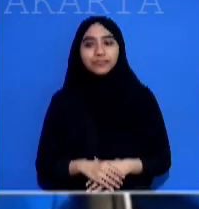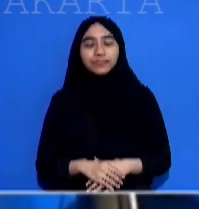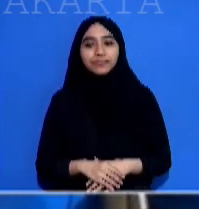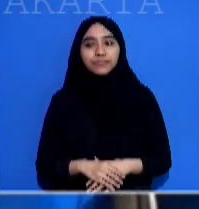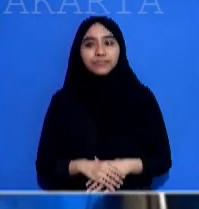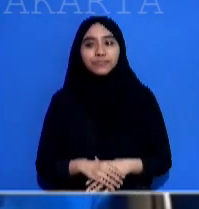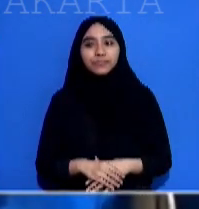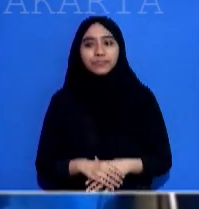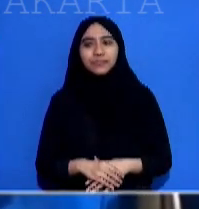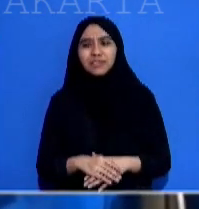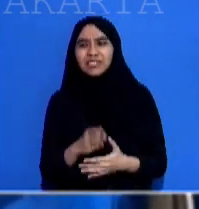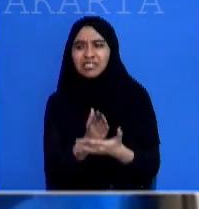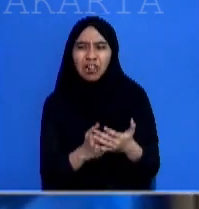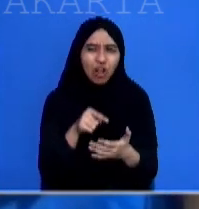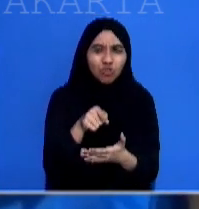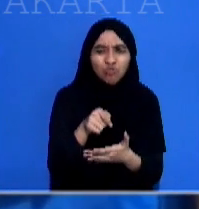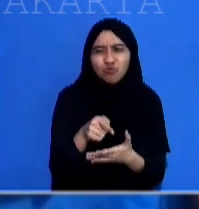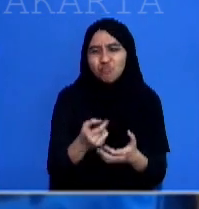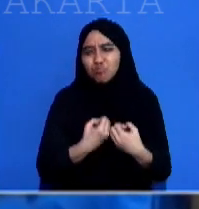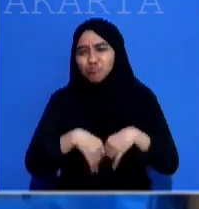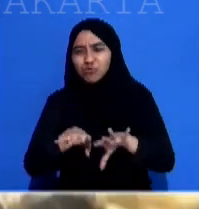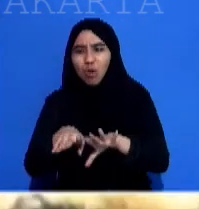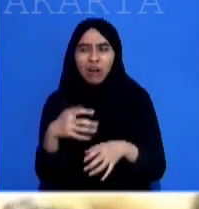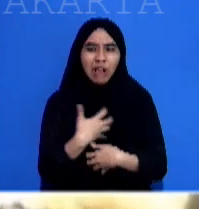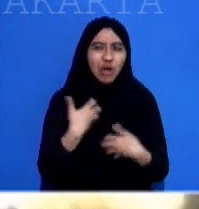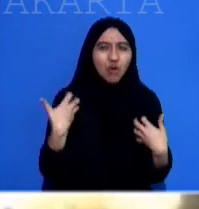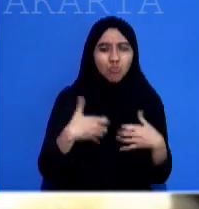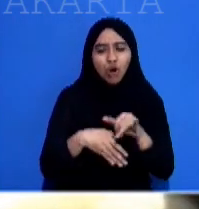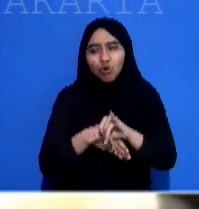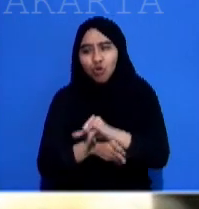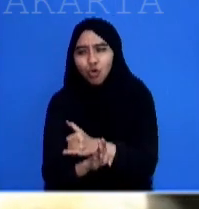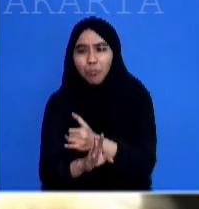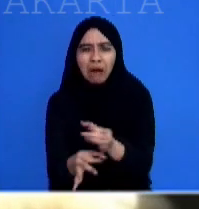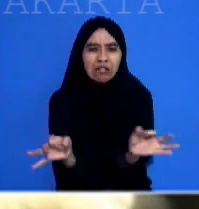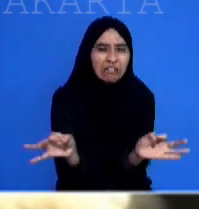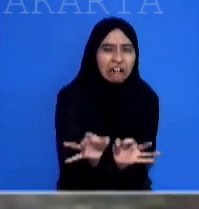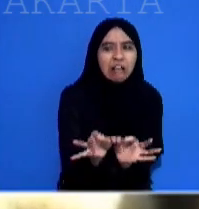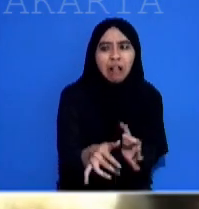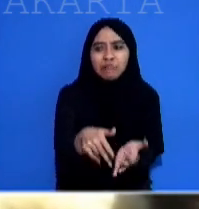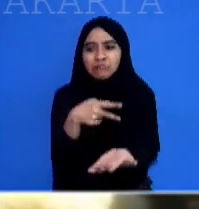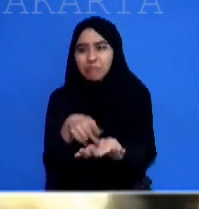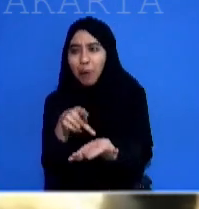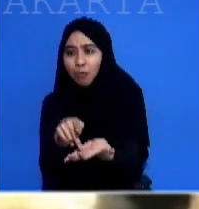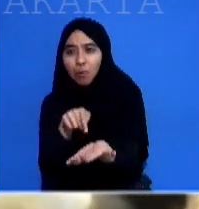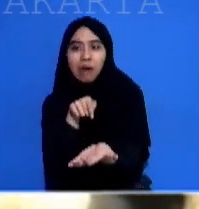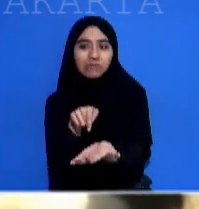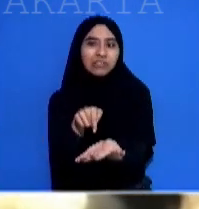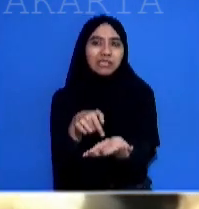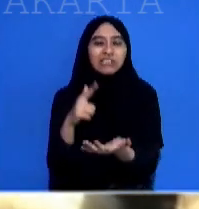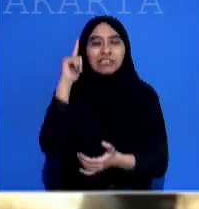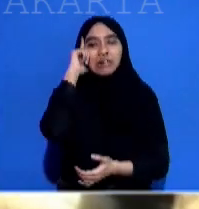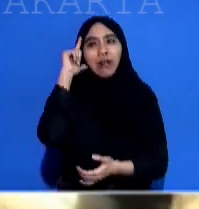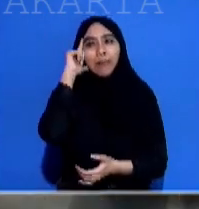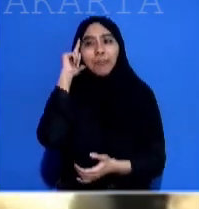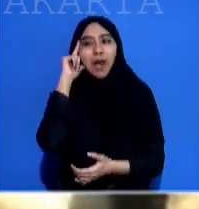Salah setunggaling bakul kewan kurban Eva ingkang gelar lapakipun ing mergi Stadion Baru Dusun Gedongan Karangsari Wedomartani Ngemplak Sleman